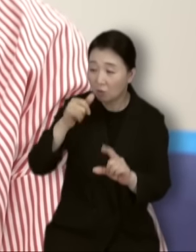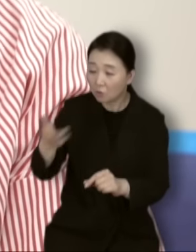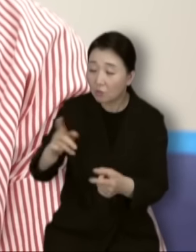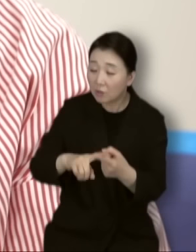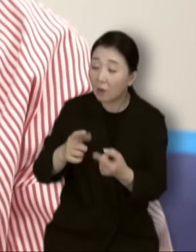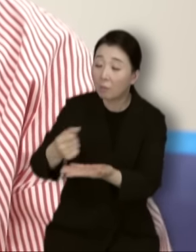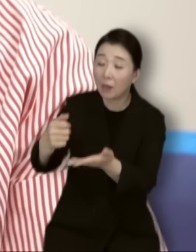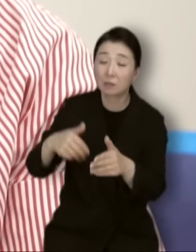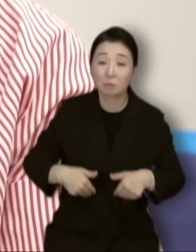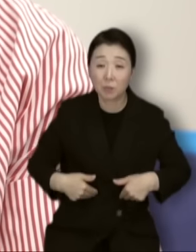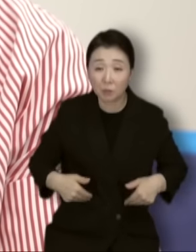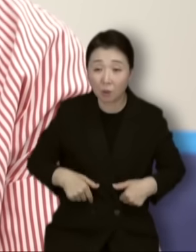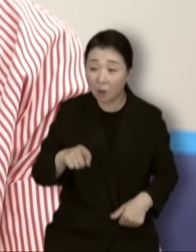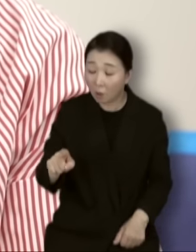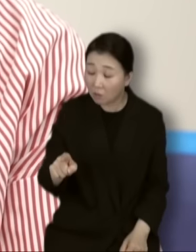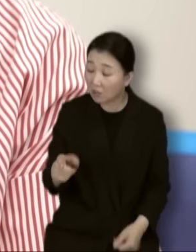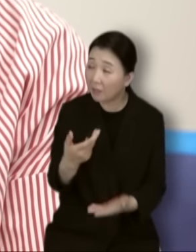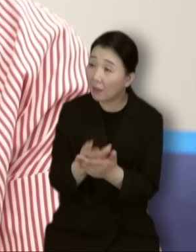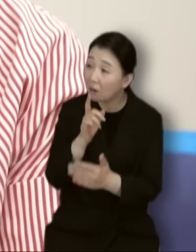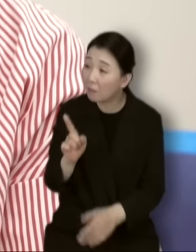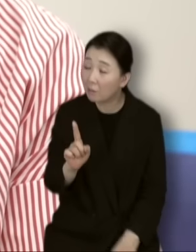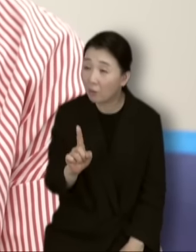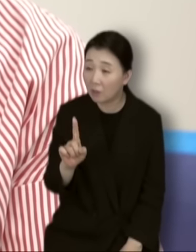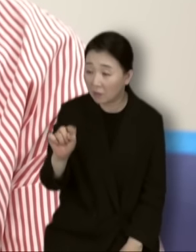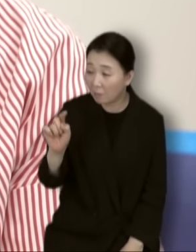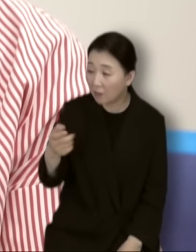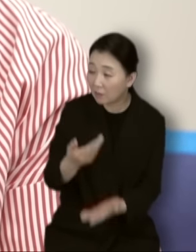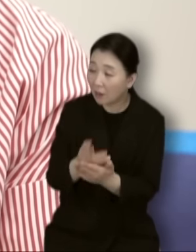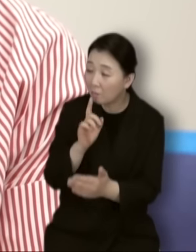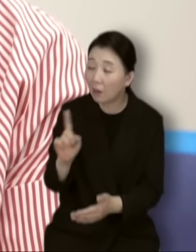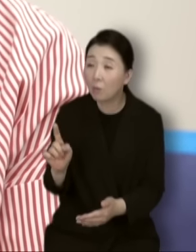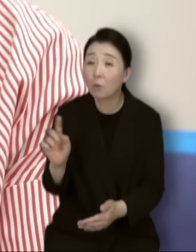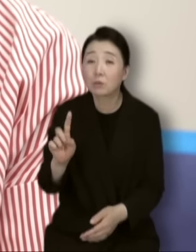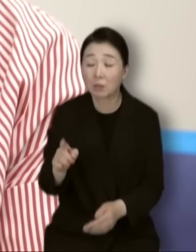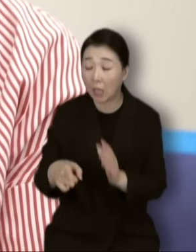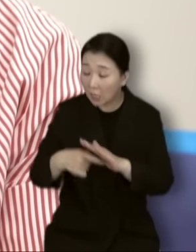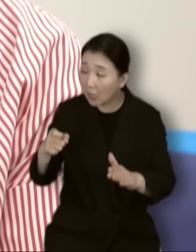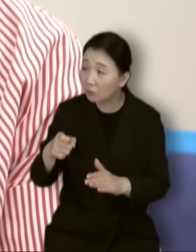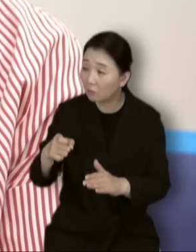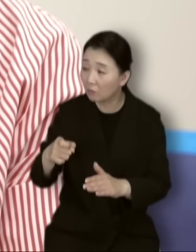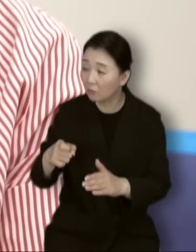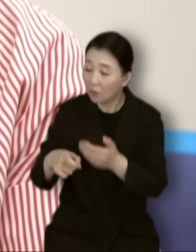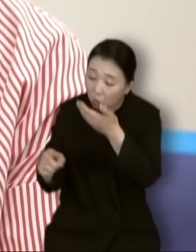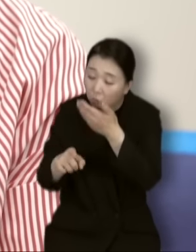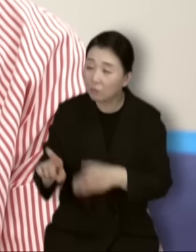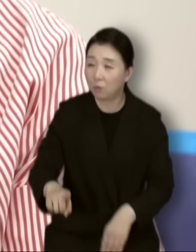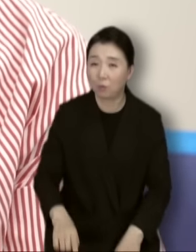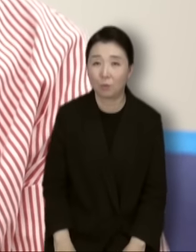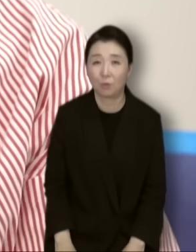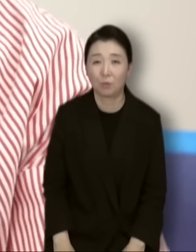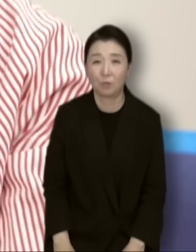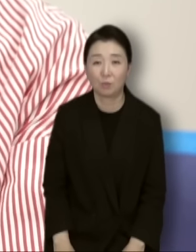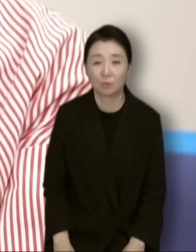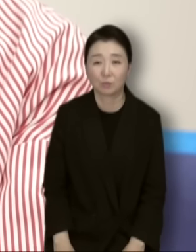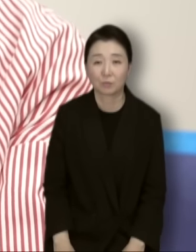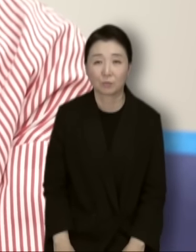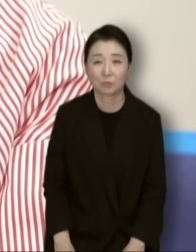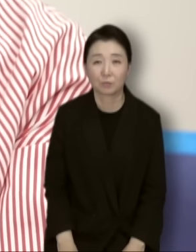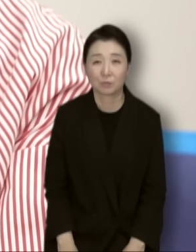자세가 있어야지 주는 대로 받아야지 어떻게 저럴 수가 있습니까 제 만 원짜리를 달라고 그래요 강도에요 도둑이에요 막 이러고서